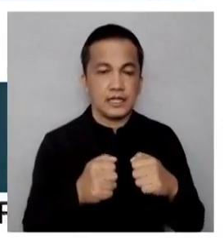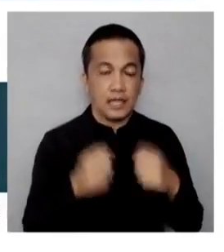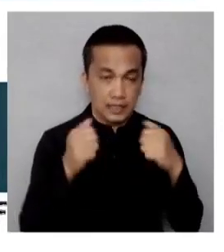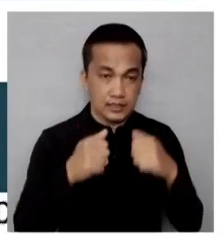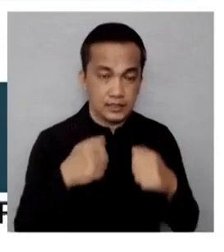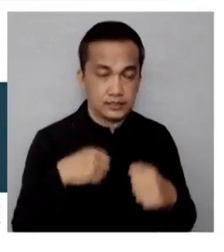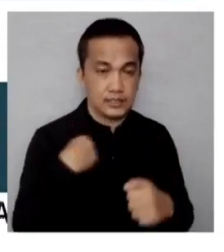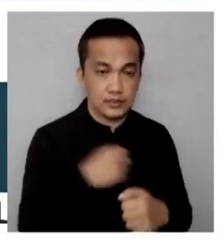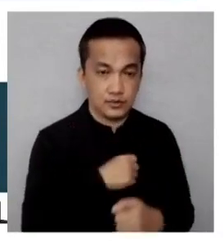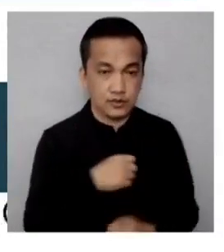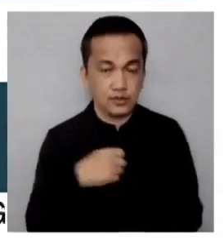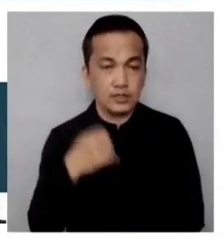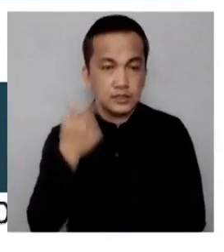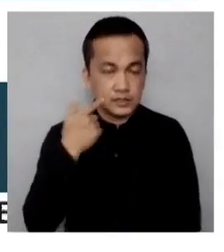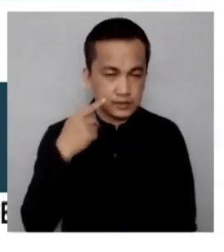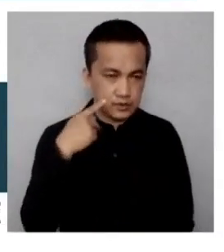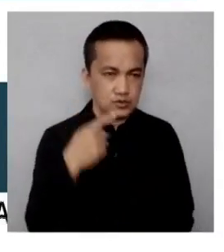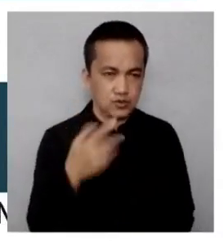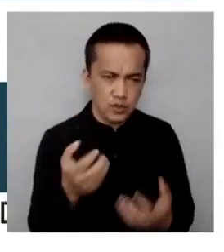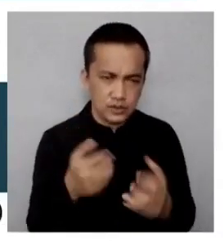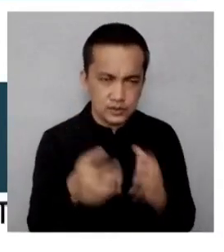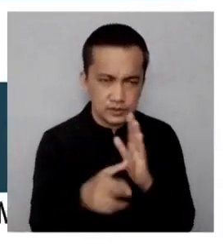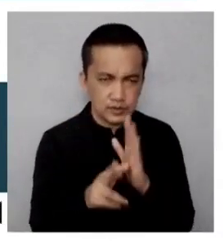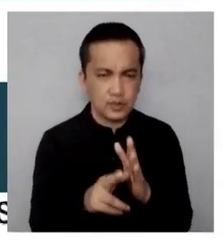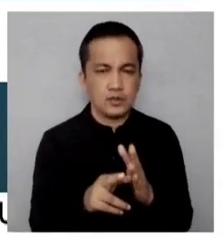nga gusto nating ma-review yung lahat ng